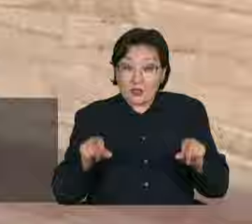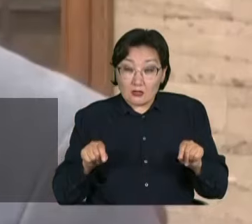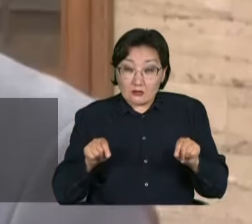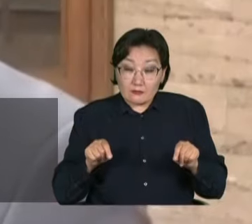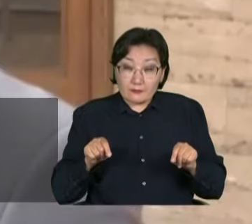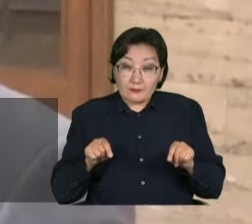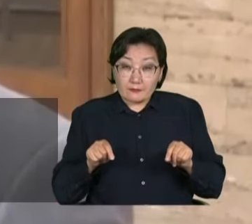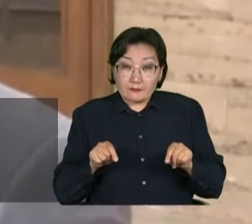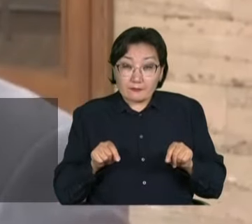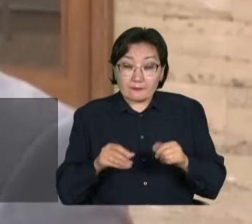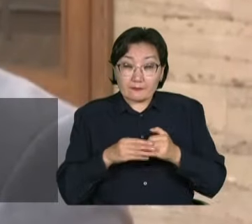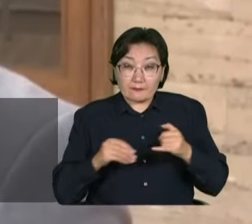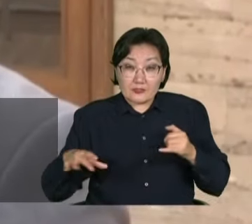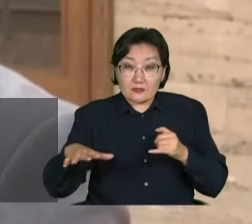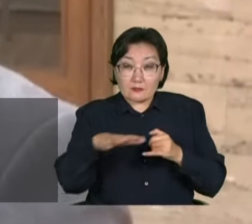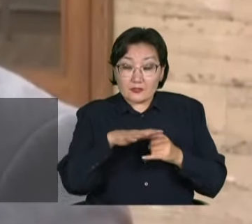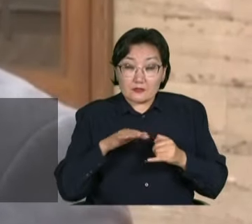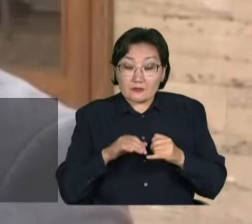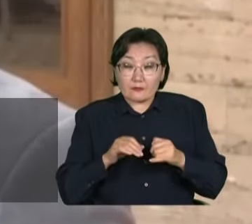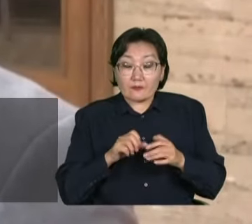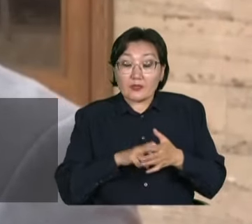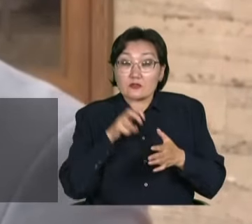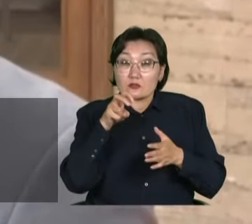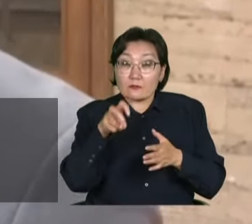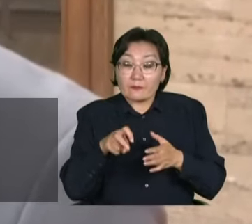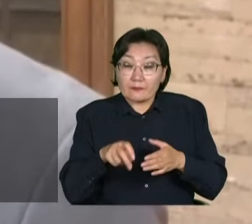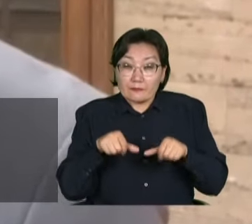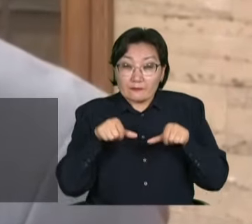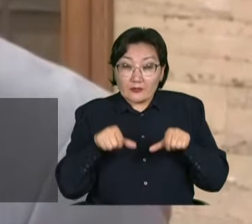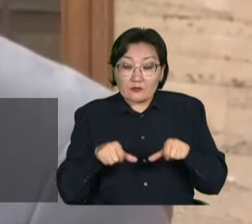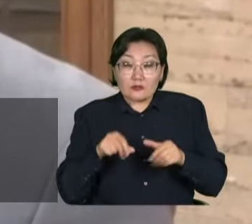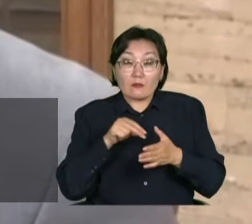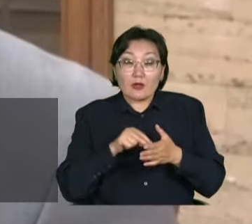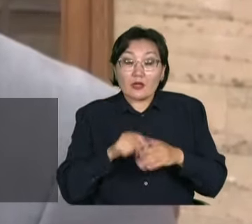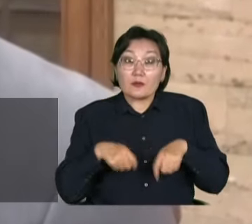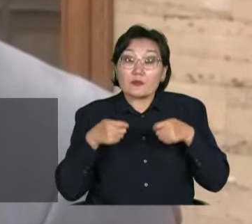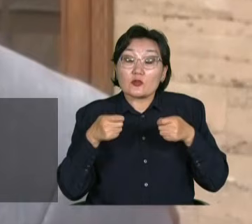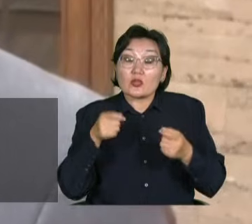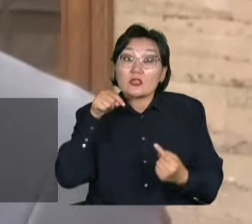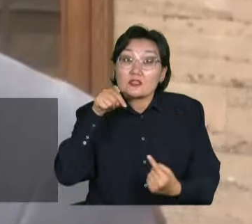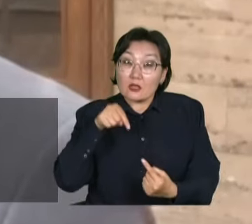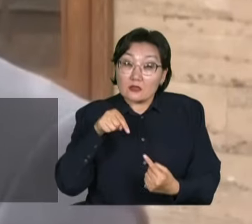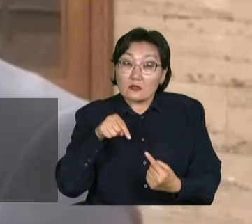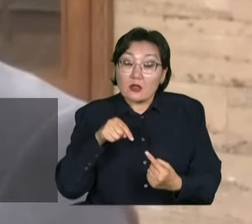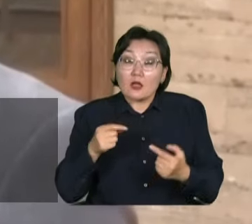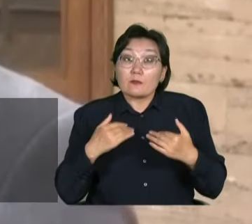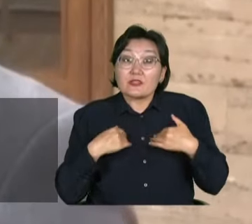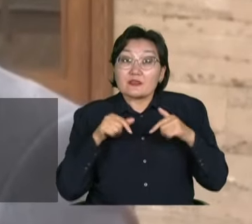басқармасына, жер инспекциясына жолдадық, хат жолдадық, құқықтық баға беру бойынша. Біз мына жерде